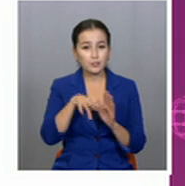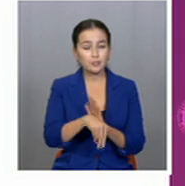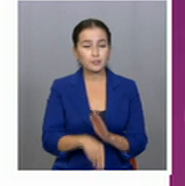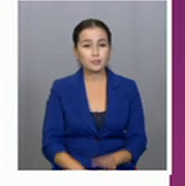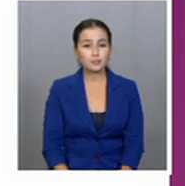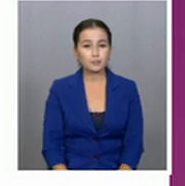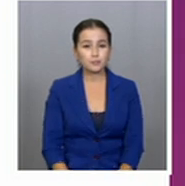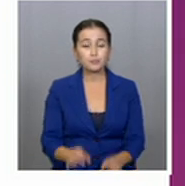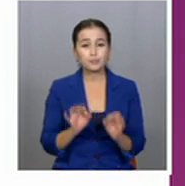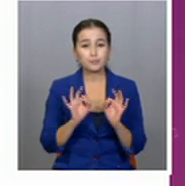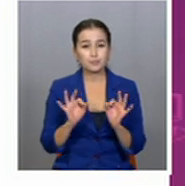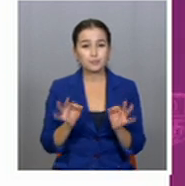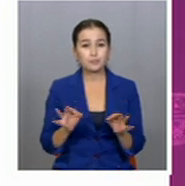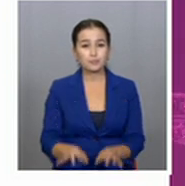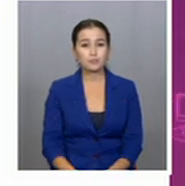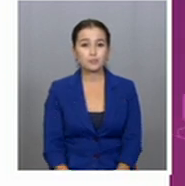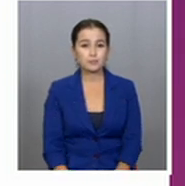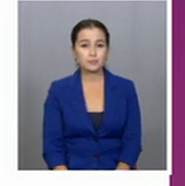Дұрыс айтасыз.